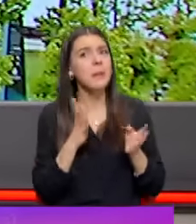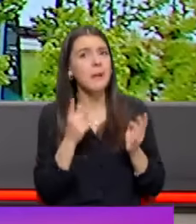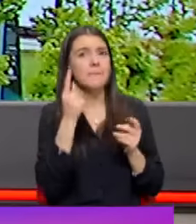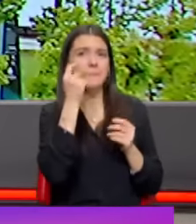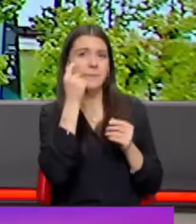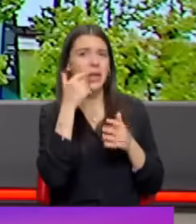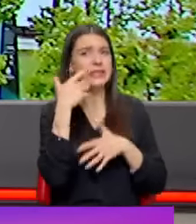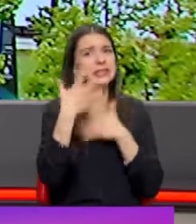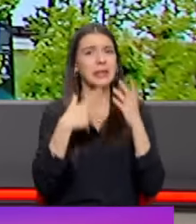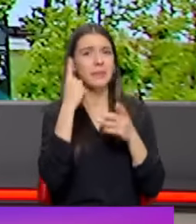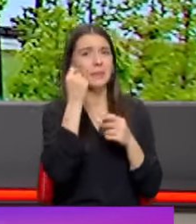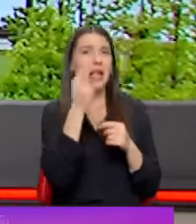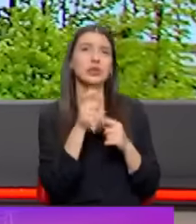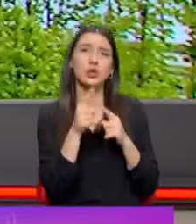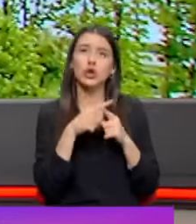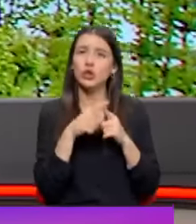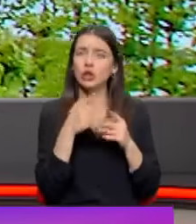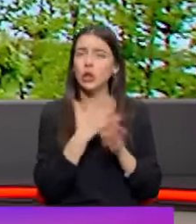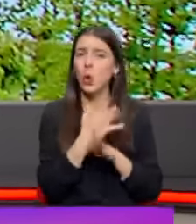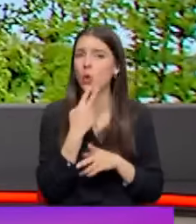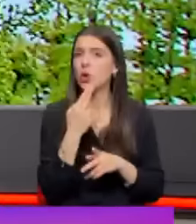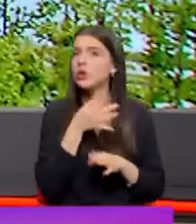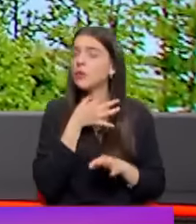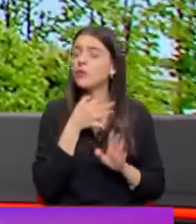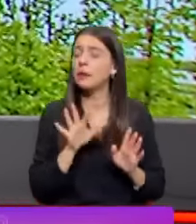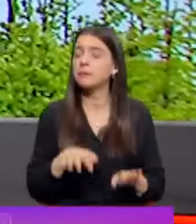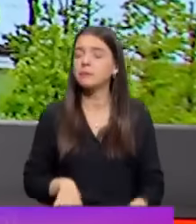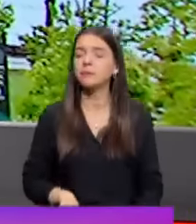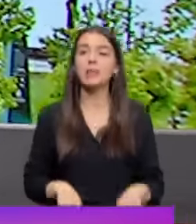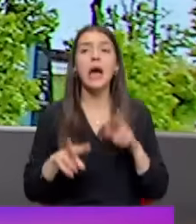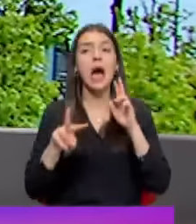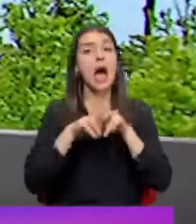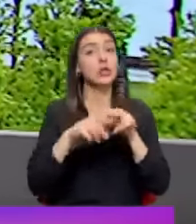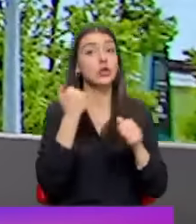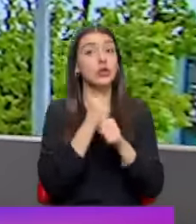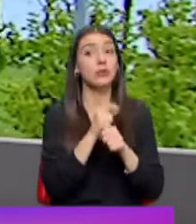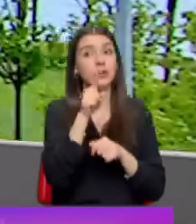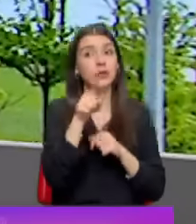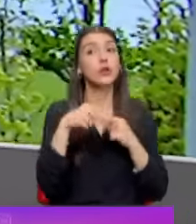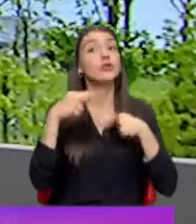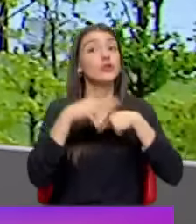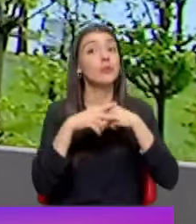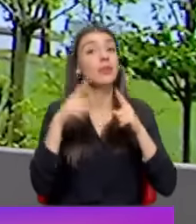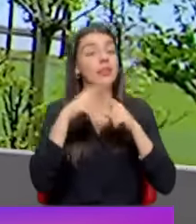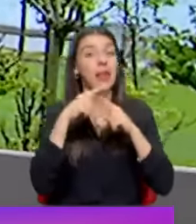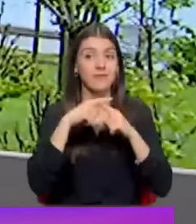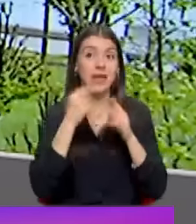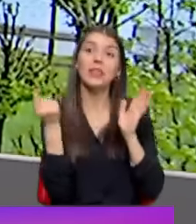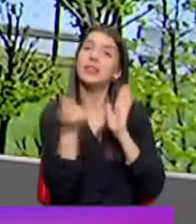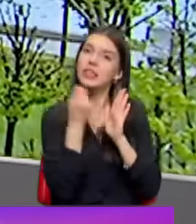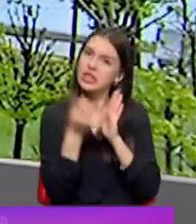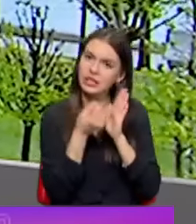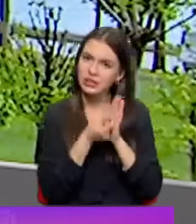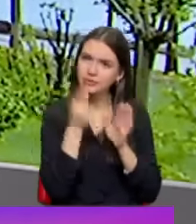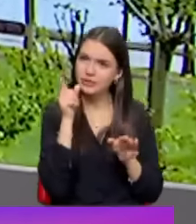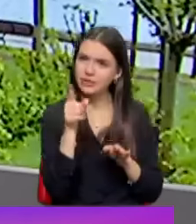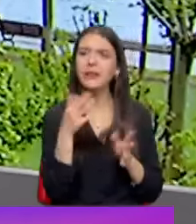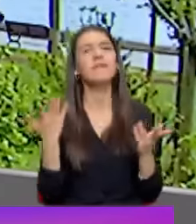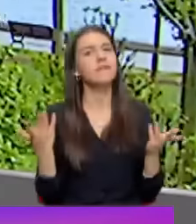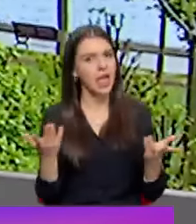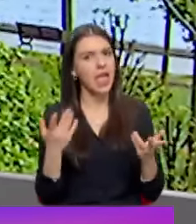biraz imla, biraz Türkçe. Şimdi Akasya günlükleri Zümrüt Tanrıöven tarafından kaleme alınmış